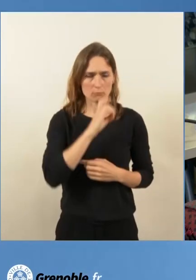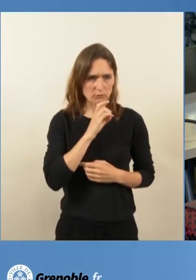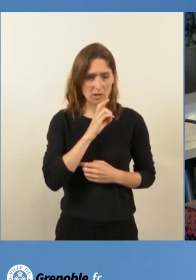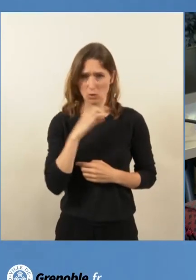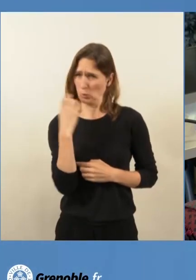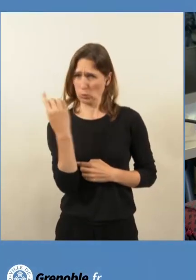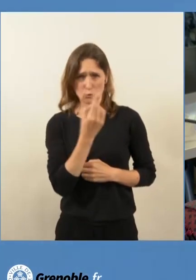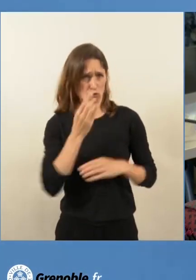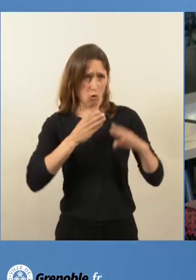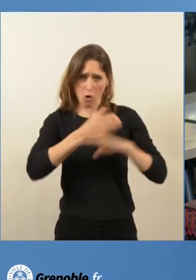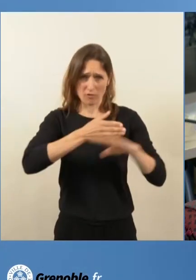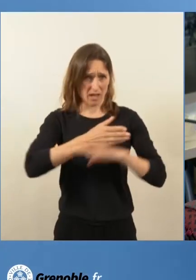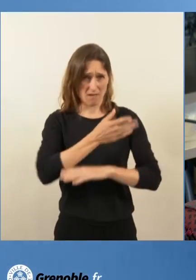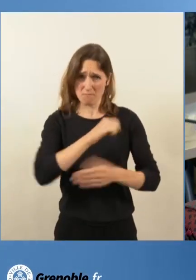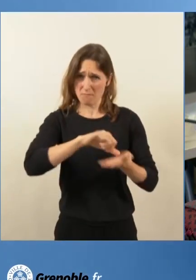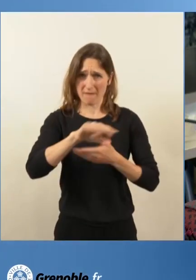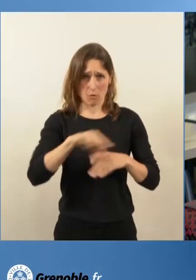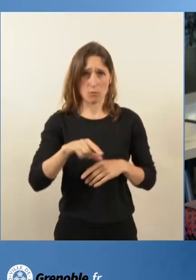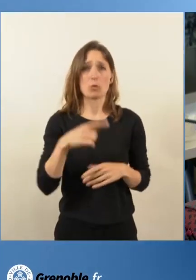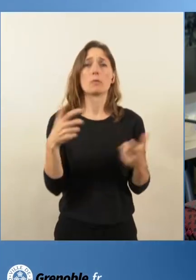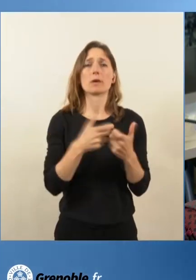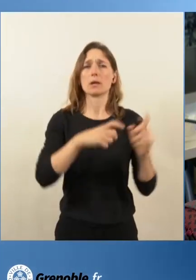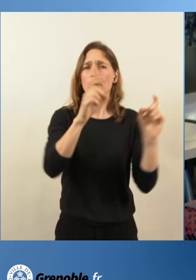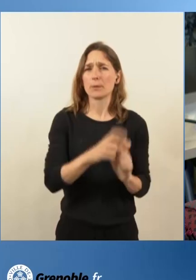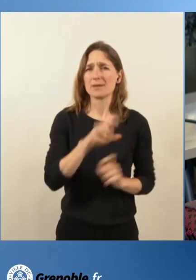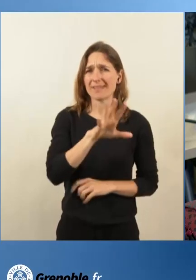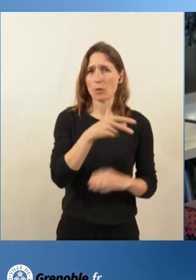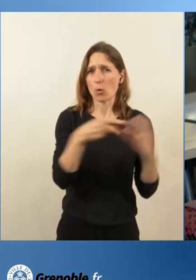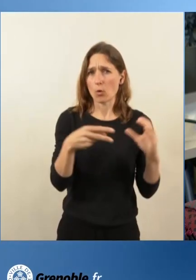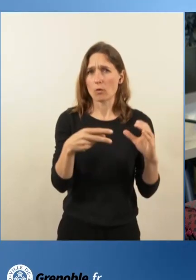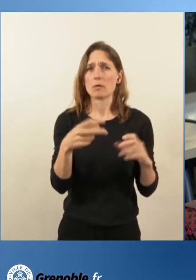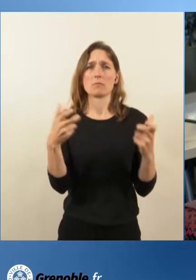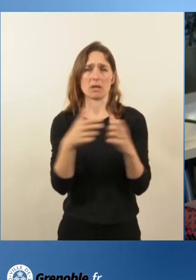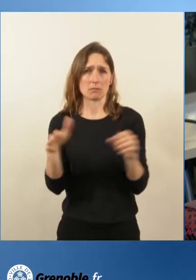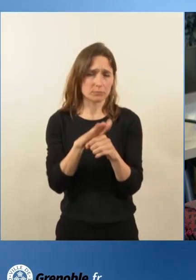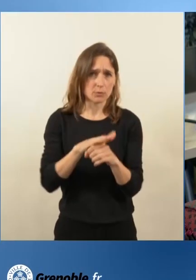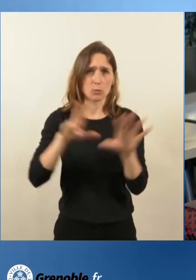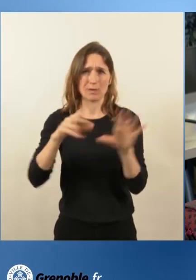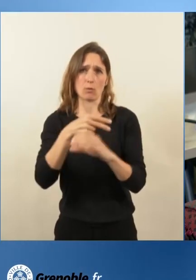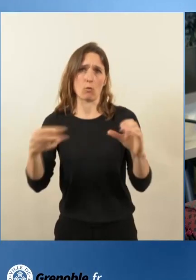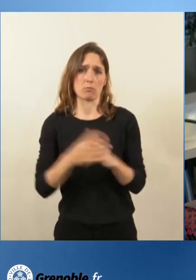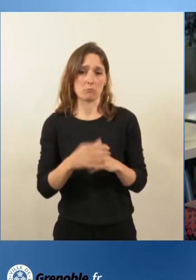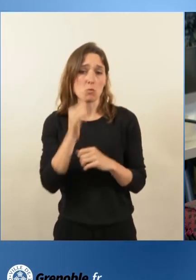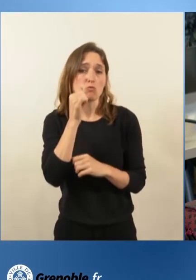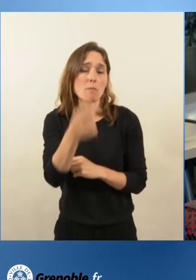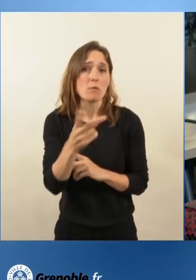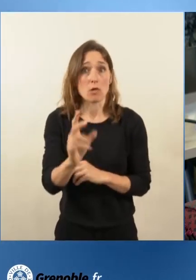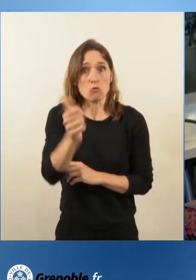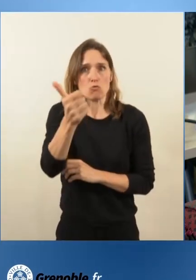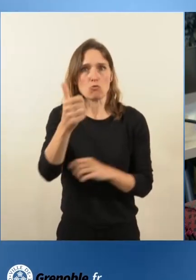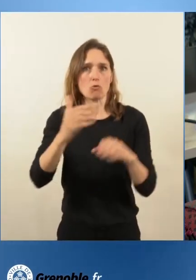5 euros pour un tarif réduit 8 euros pour un tarif plein demain on peut éventuellement payer une entrée